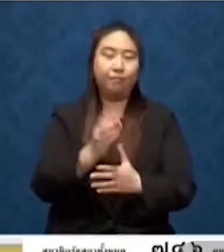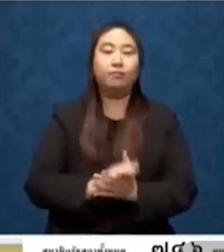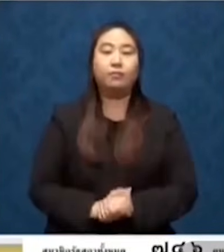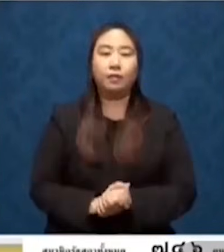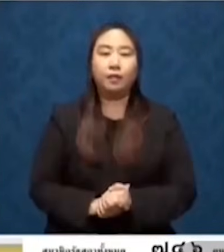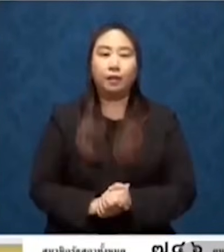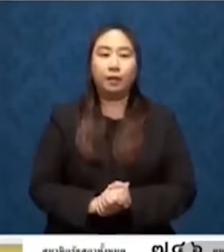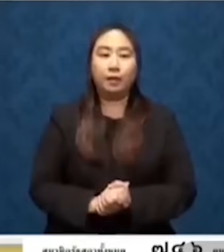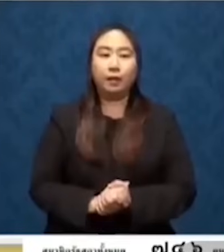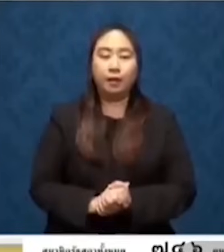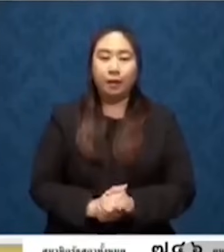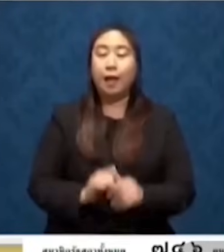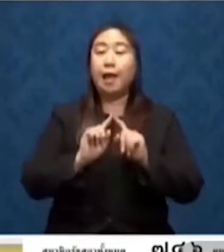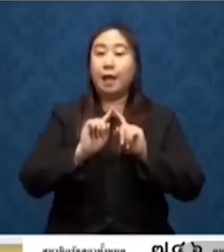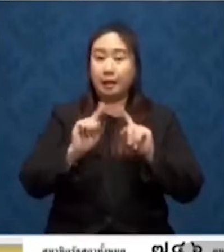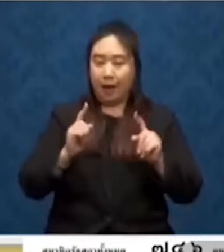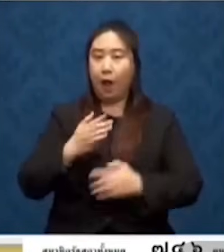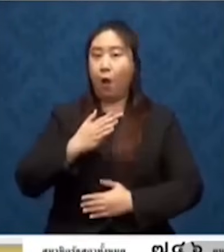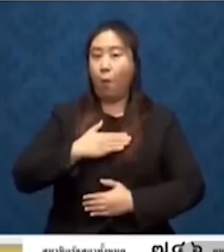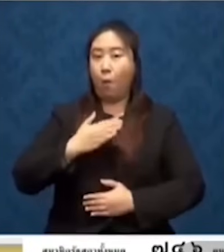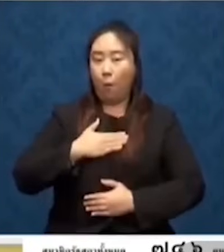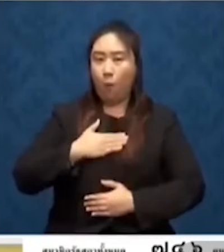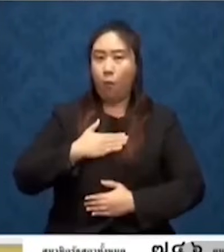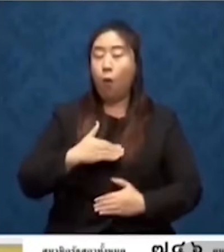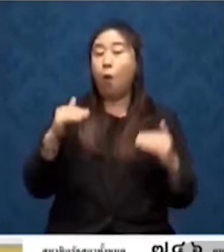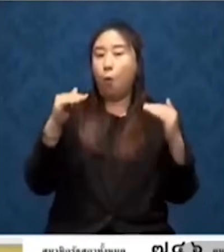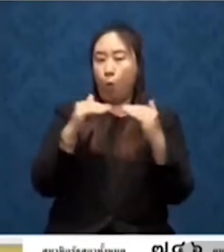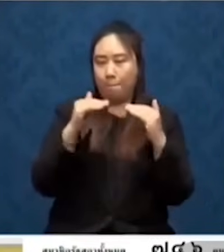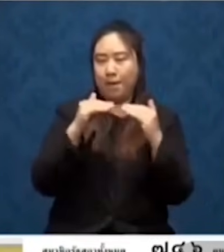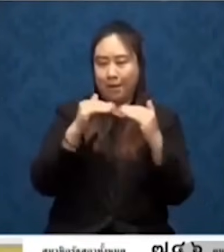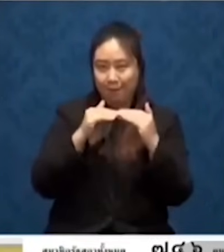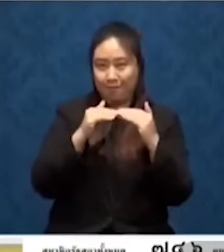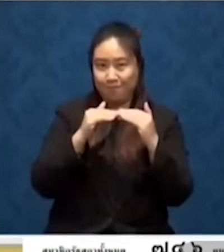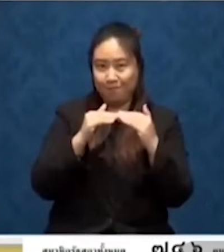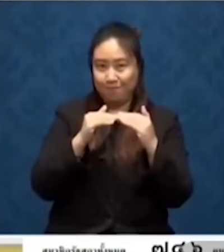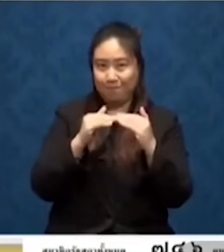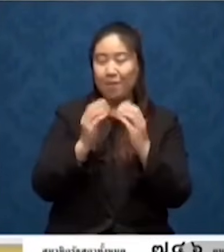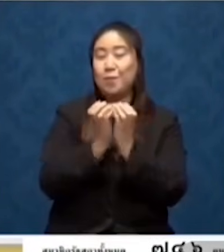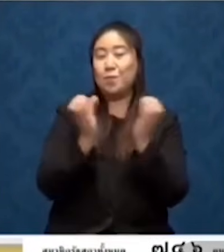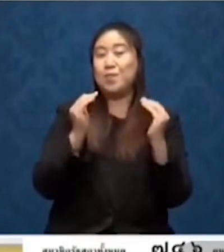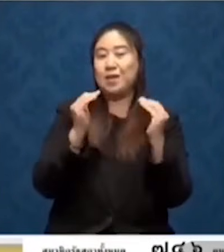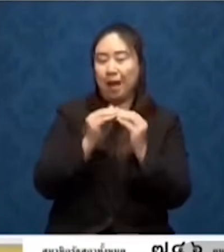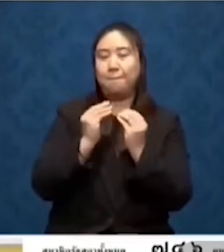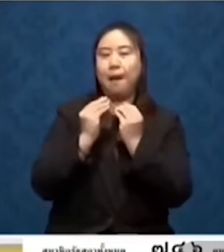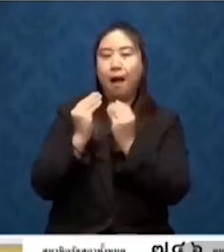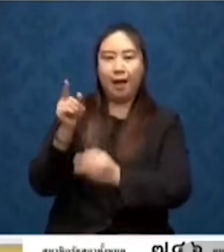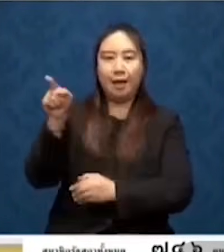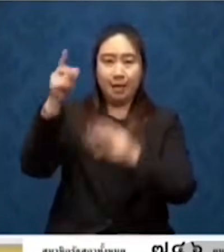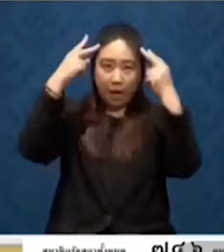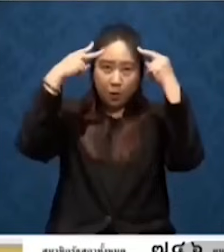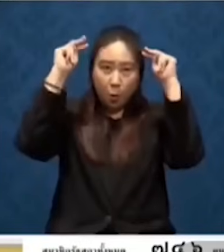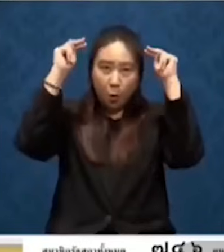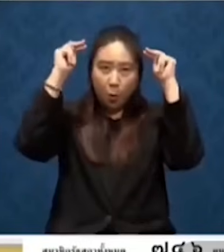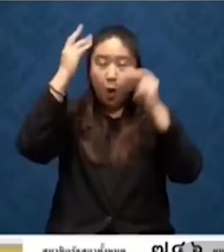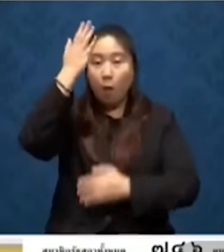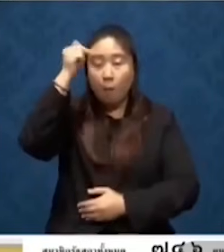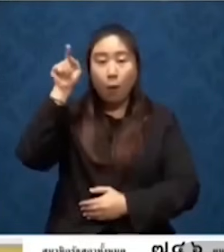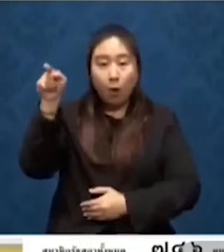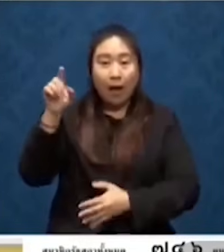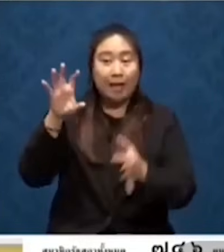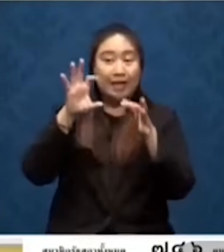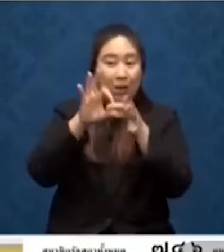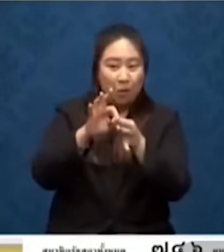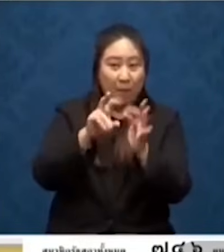ผมให้ความเป็นธรรมกับท่านนายกรัฐมนตรีนั่นเป็นเรื่องของนโยบายในอดี